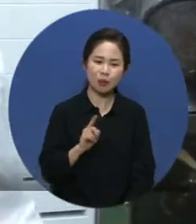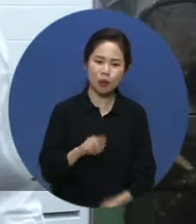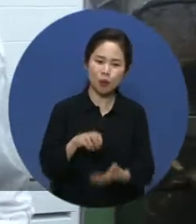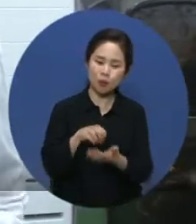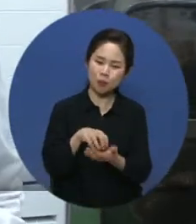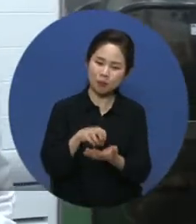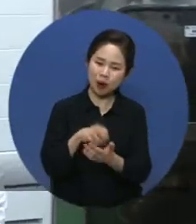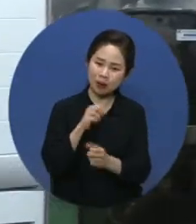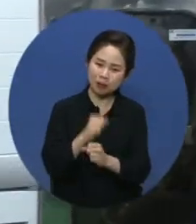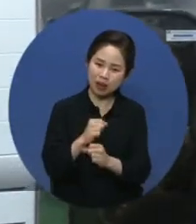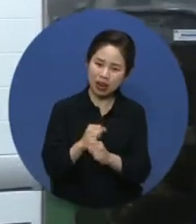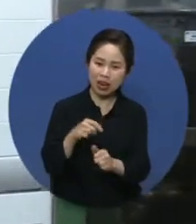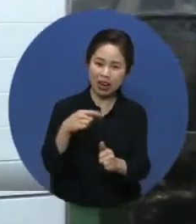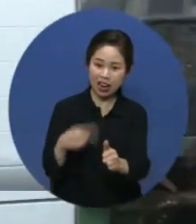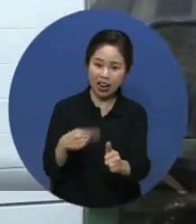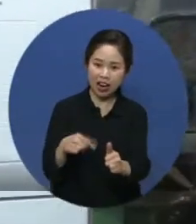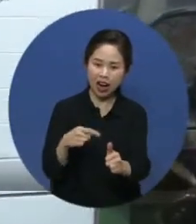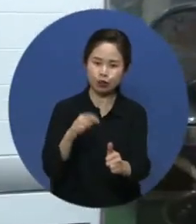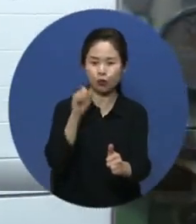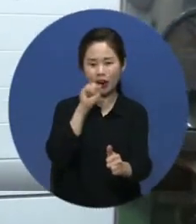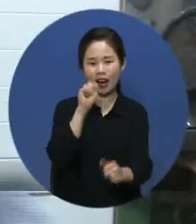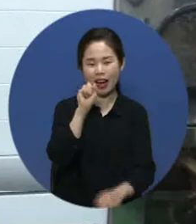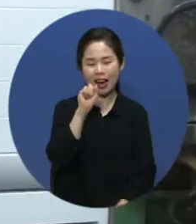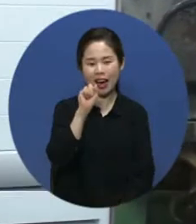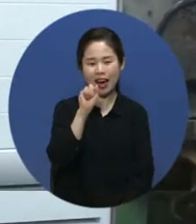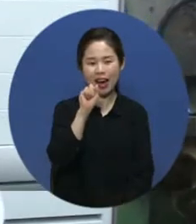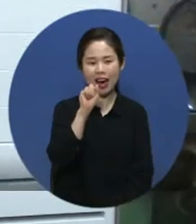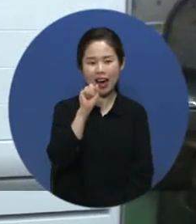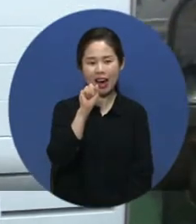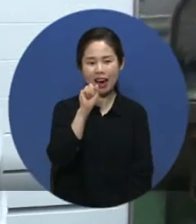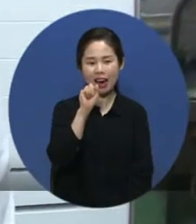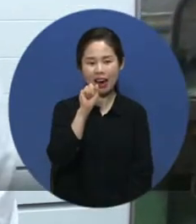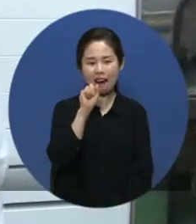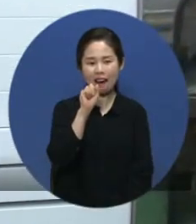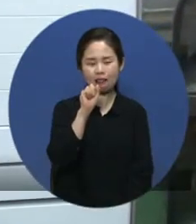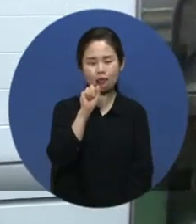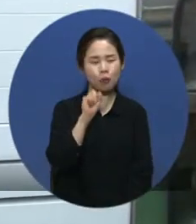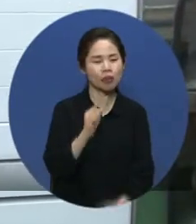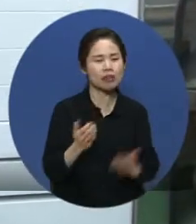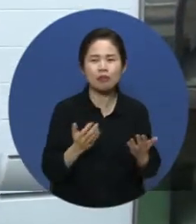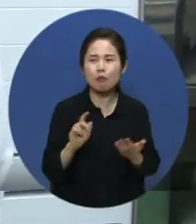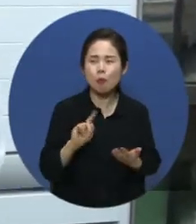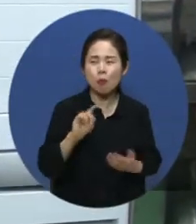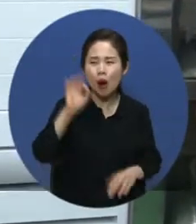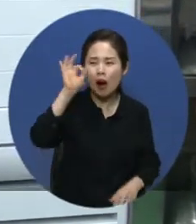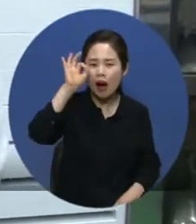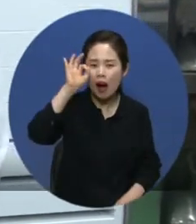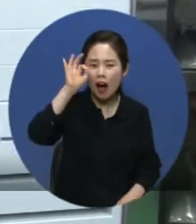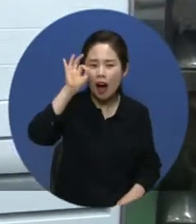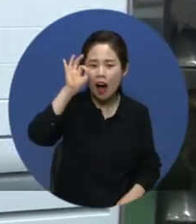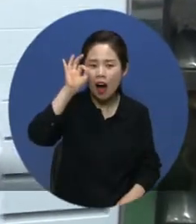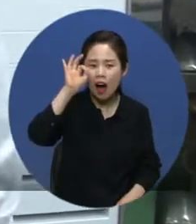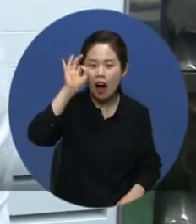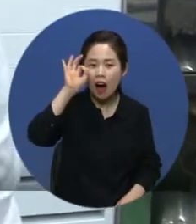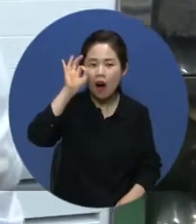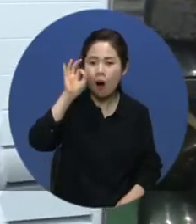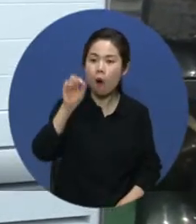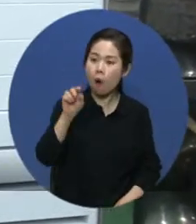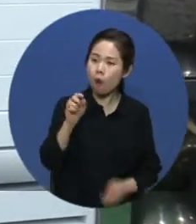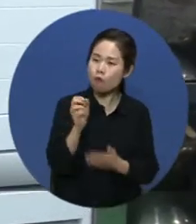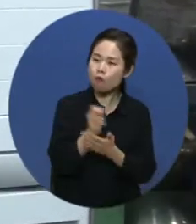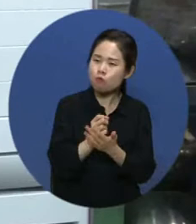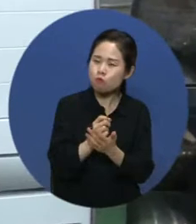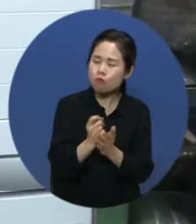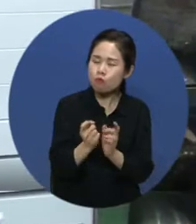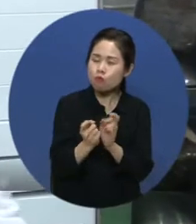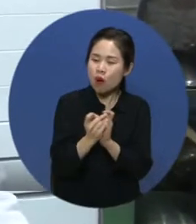누군가를 가르치는 걸 되게 좋아했는데요. 우연한 이렇게 새로운 직장을 알아보던 과정 중에 우연한